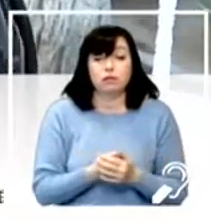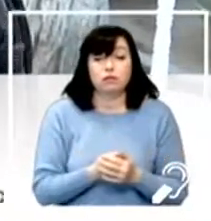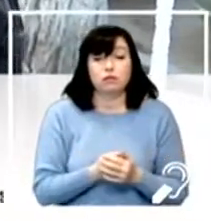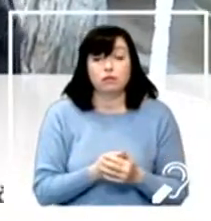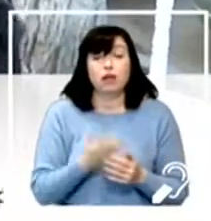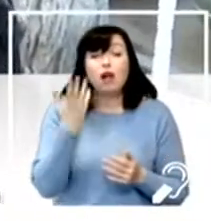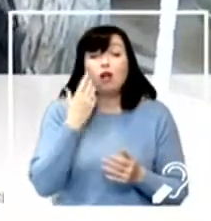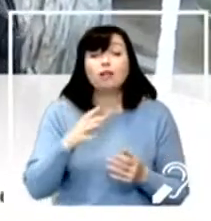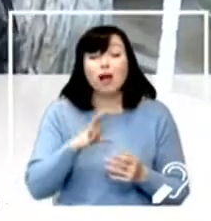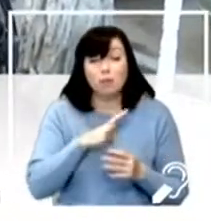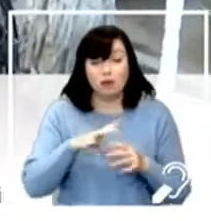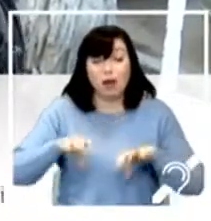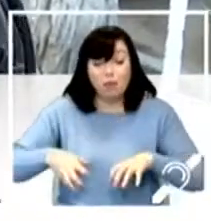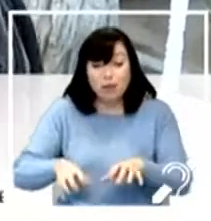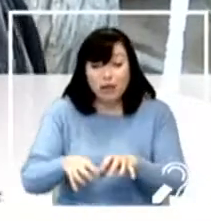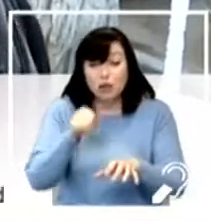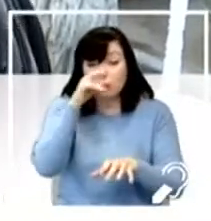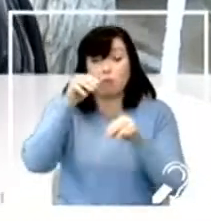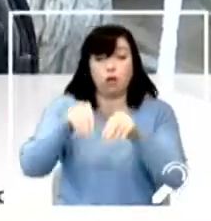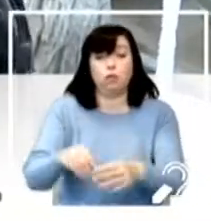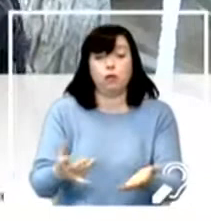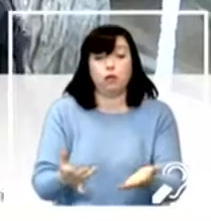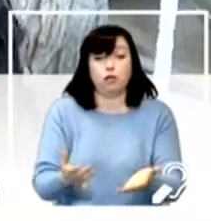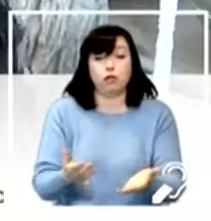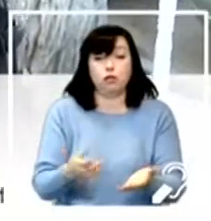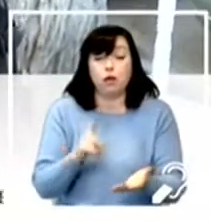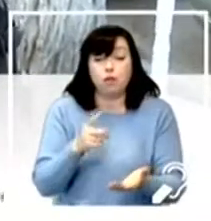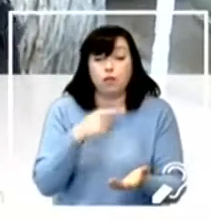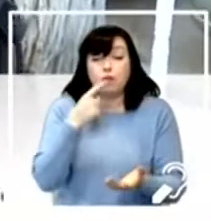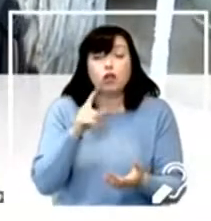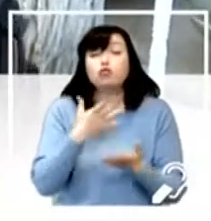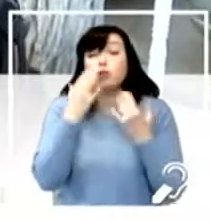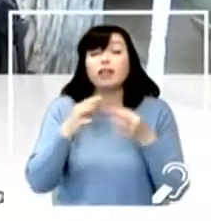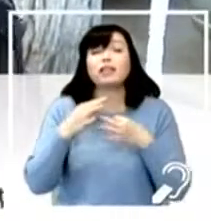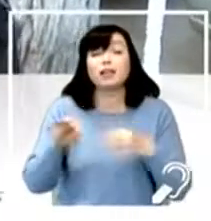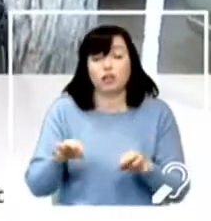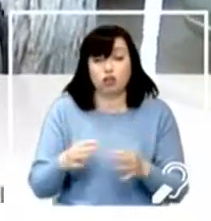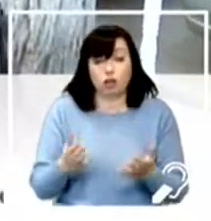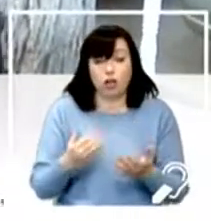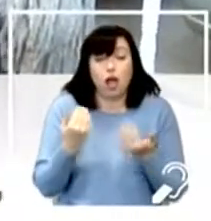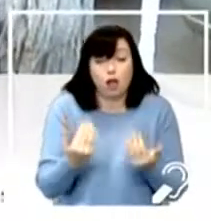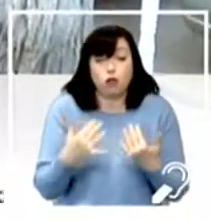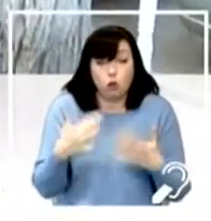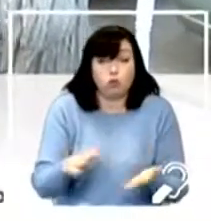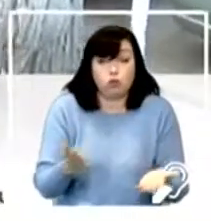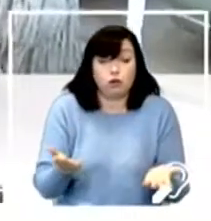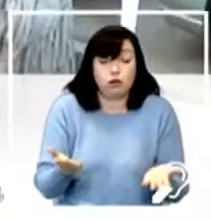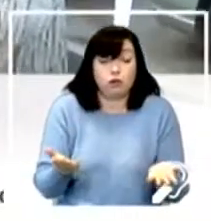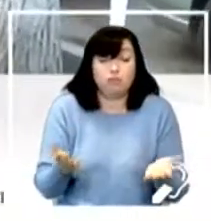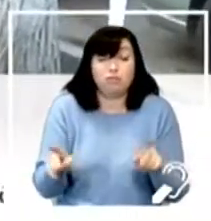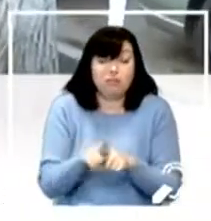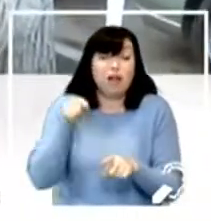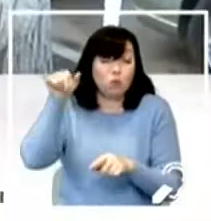nu au putut să facă până la capăt, pentru că ziceau că nu au autorizație de la spații verzi sau ceva de genul ăsta. Probabil că sunt niște